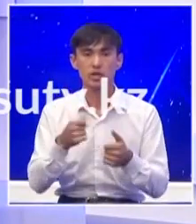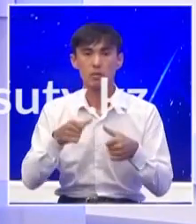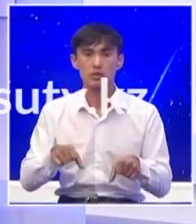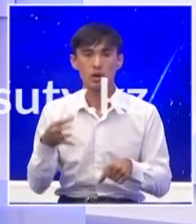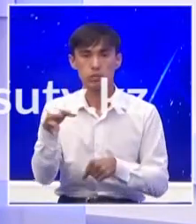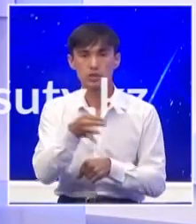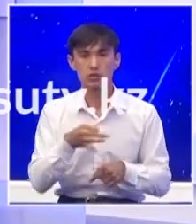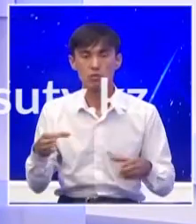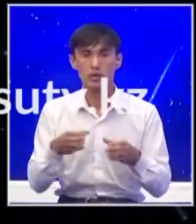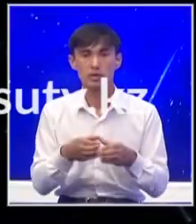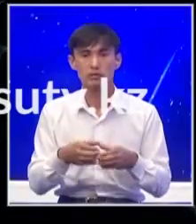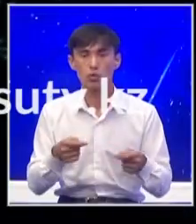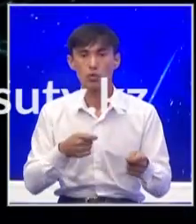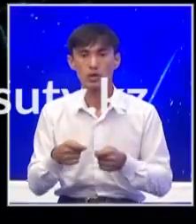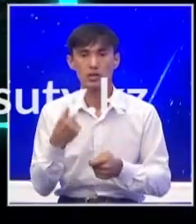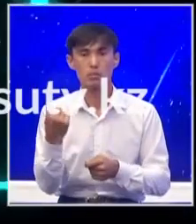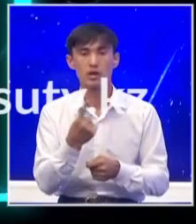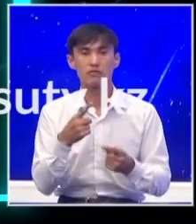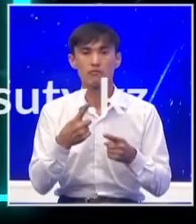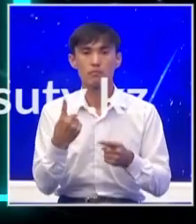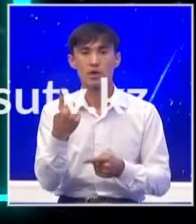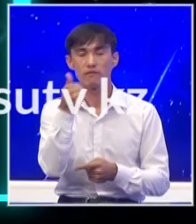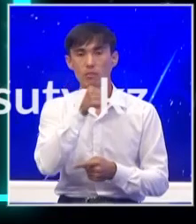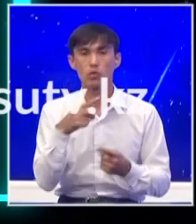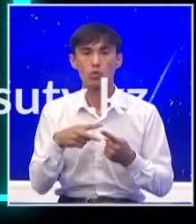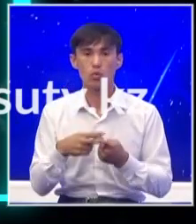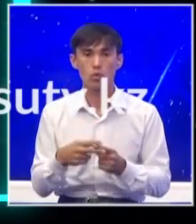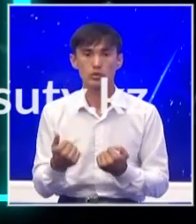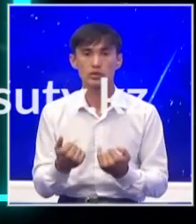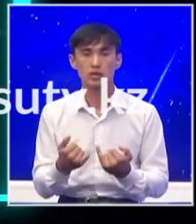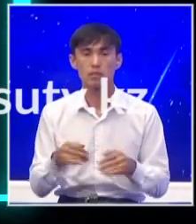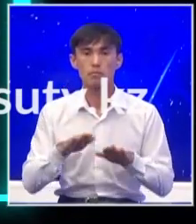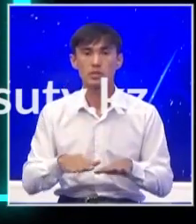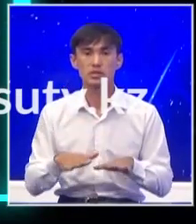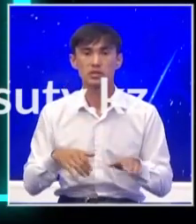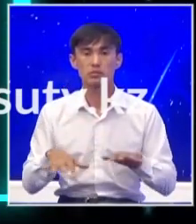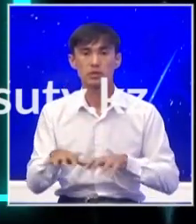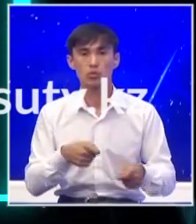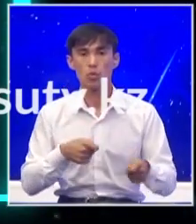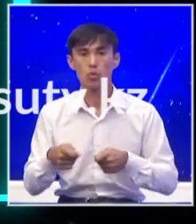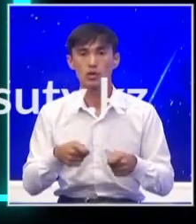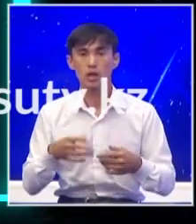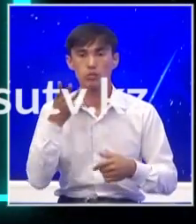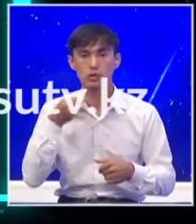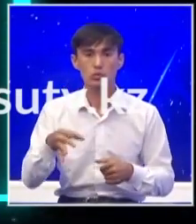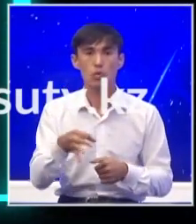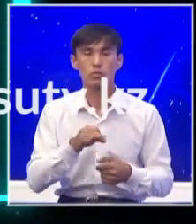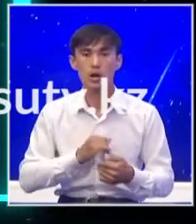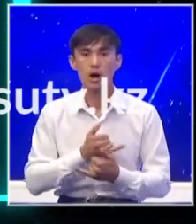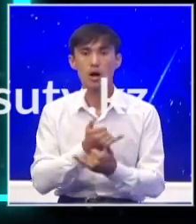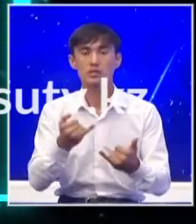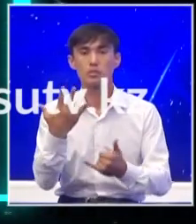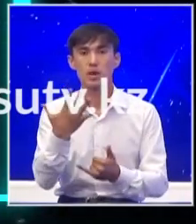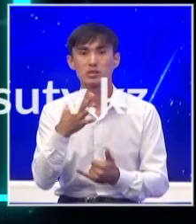областного партийного куратора. Лишь за первое полугодие текущего года местными исполнительными органами по Алматинской области оказано